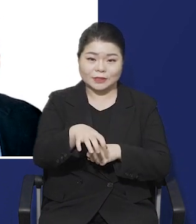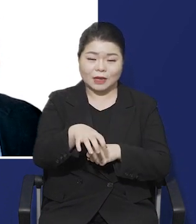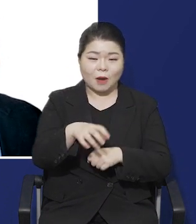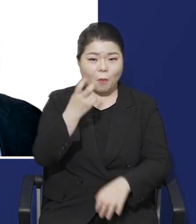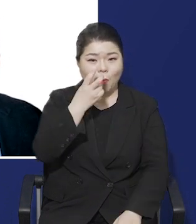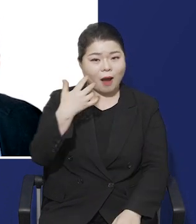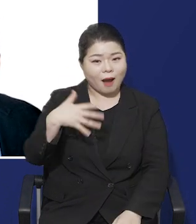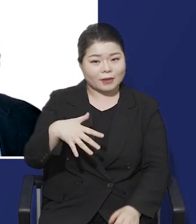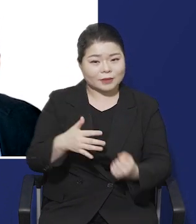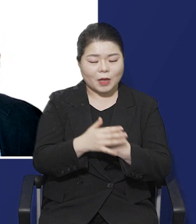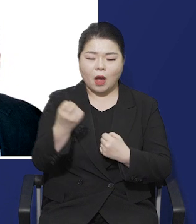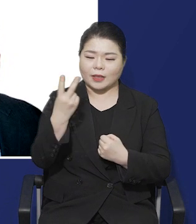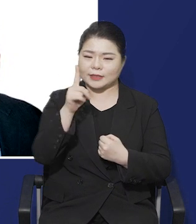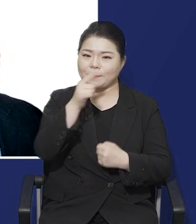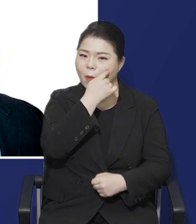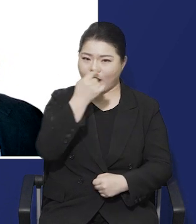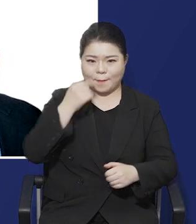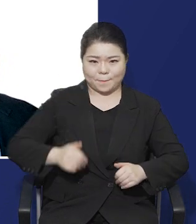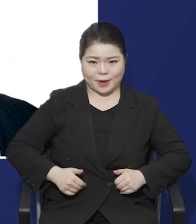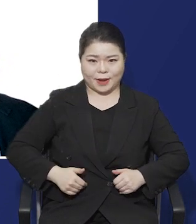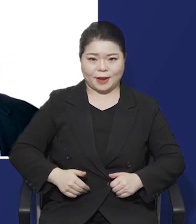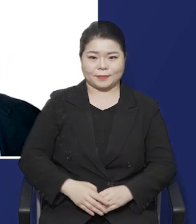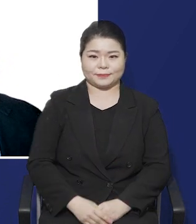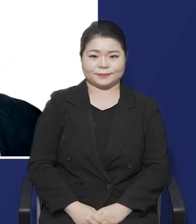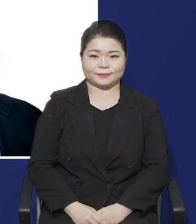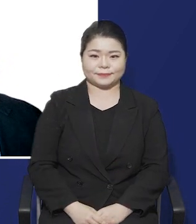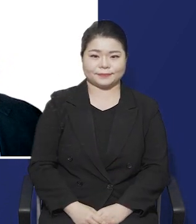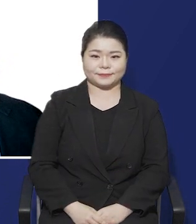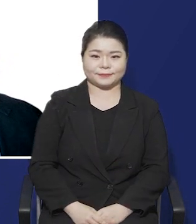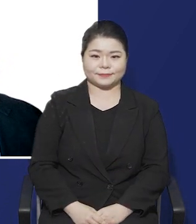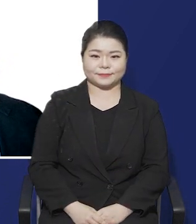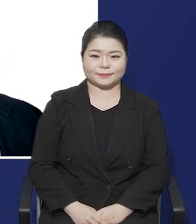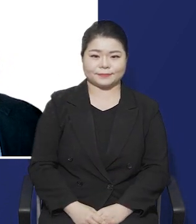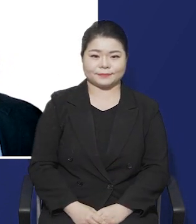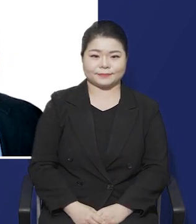않아서 좀 재차 확인이 필요한 그런 사이트가 되겠습니다.